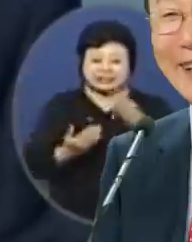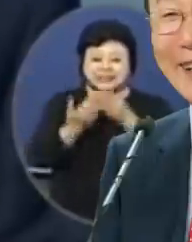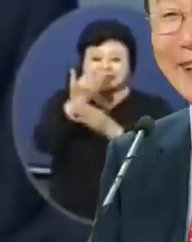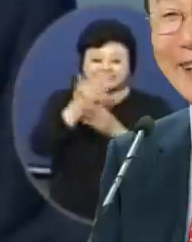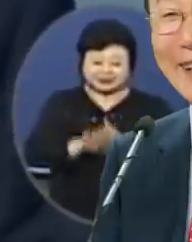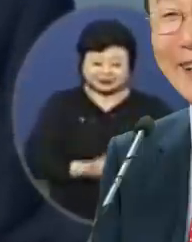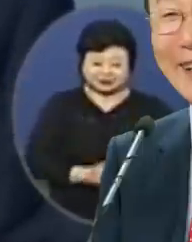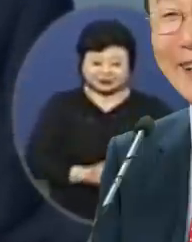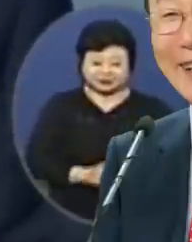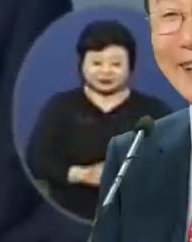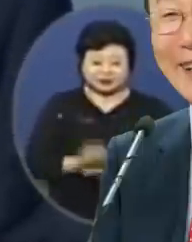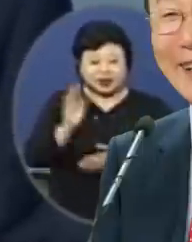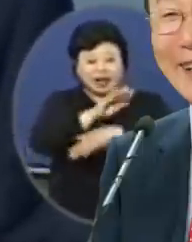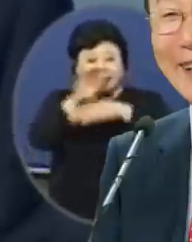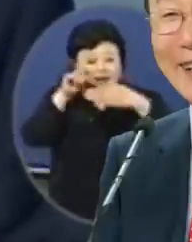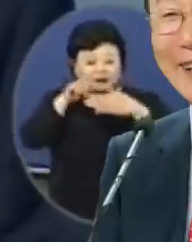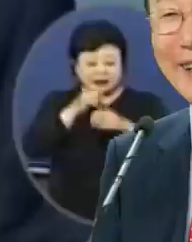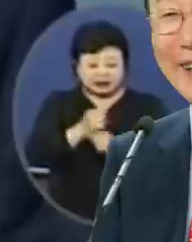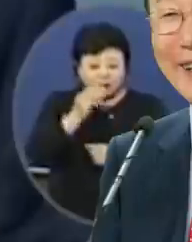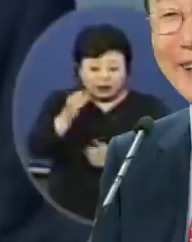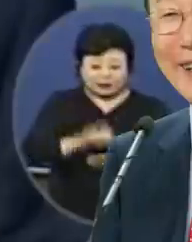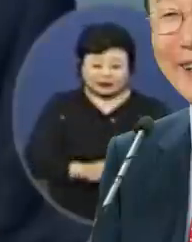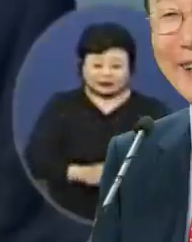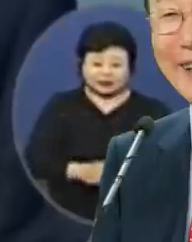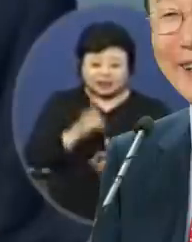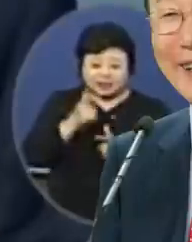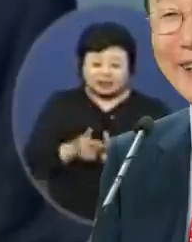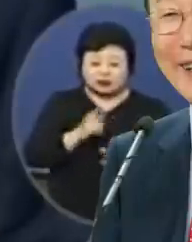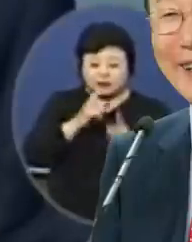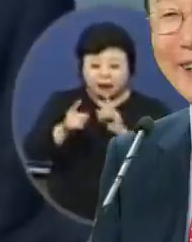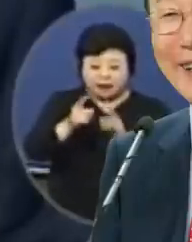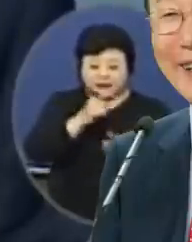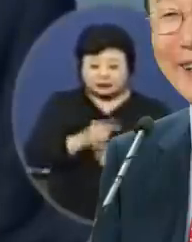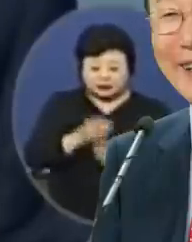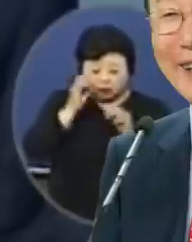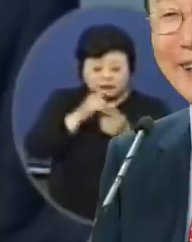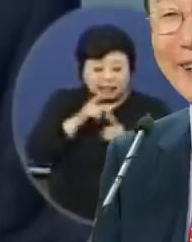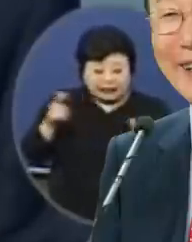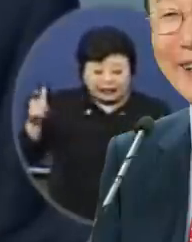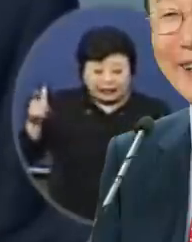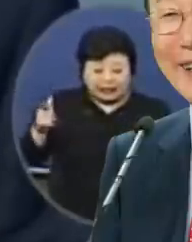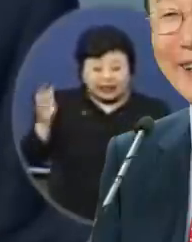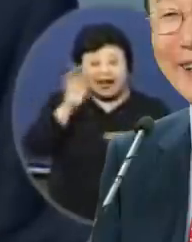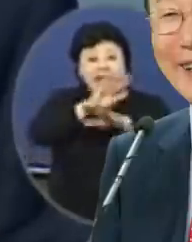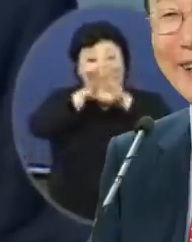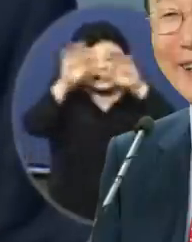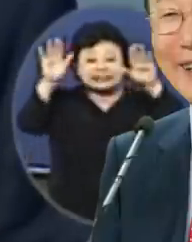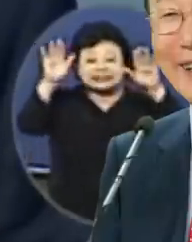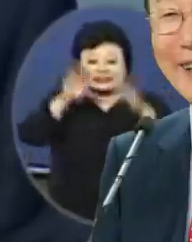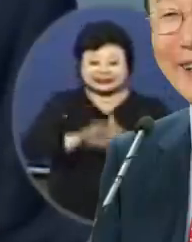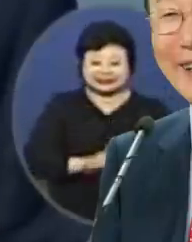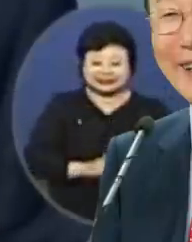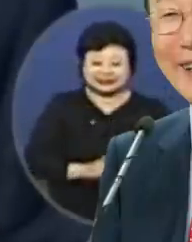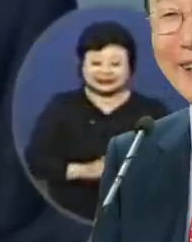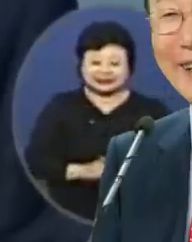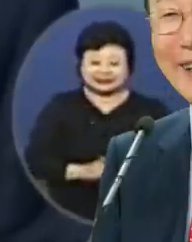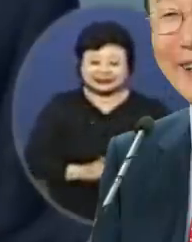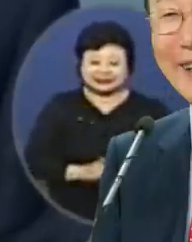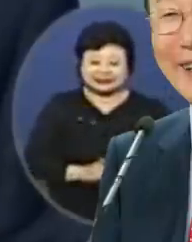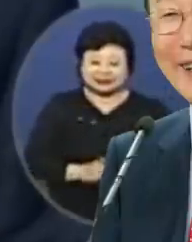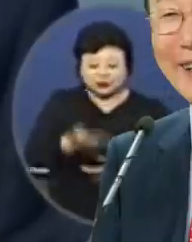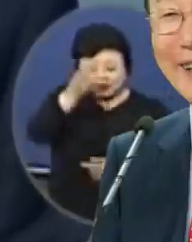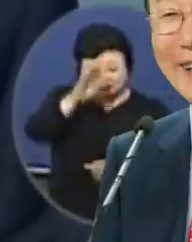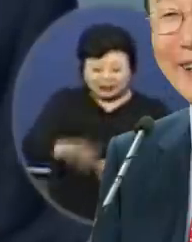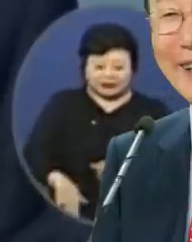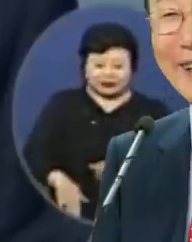생겨났습니다. 궁창이 생겨나라고 말할 때 예수님의 말씀은 눈에 안 보였지만은 하늘의 궁창이 윗하늘